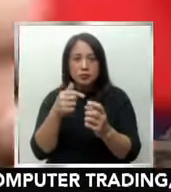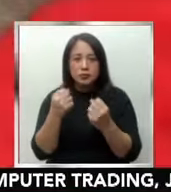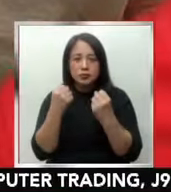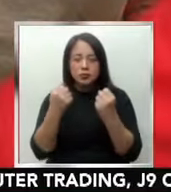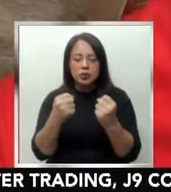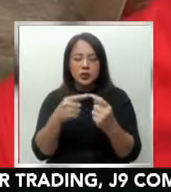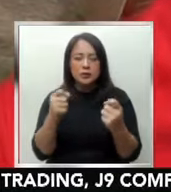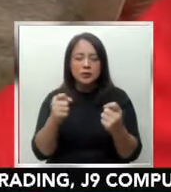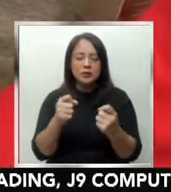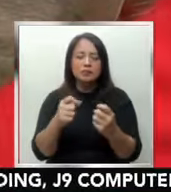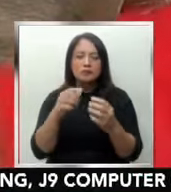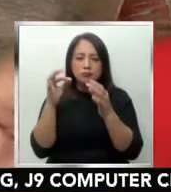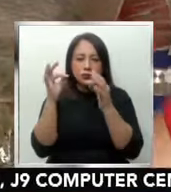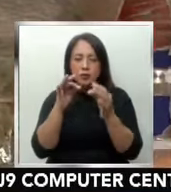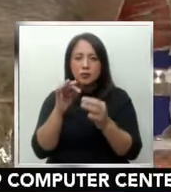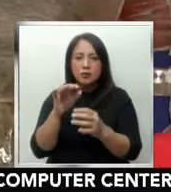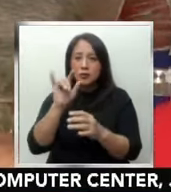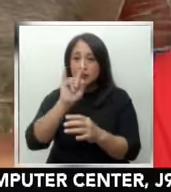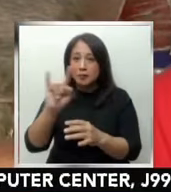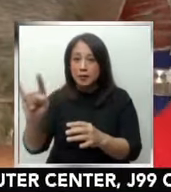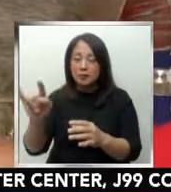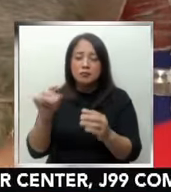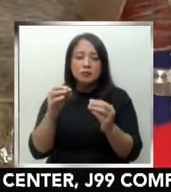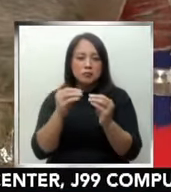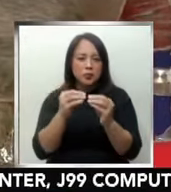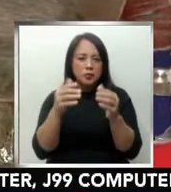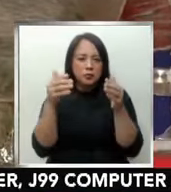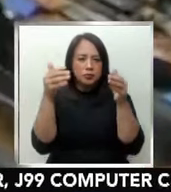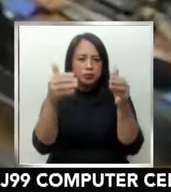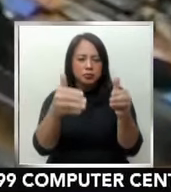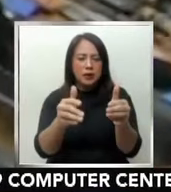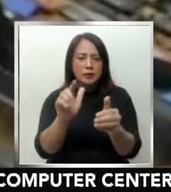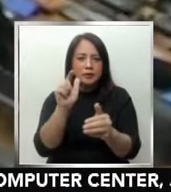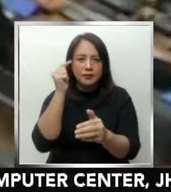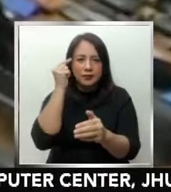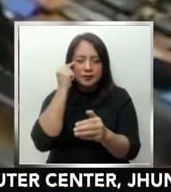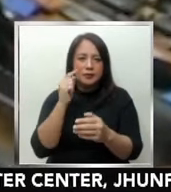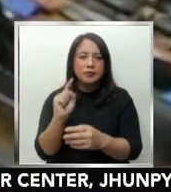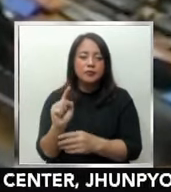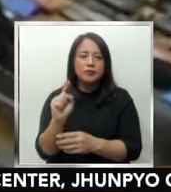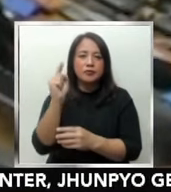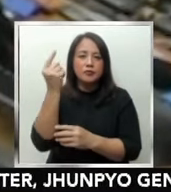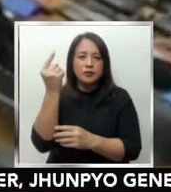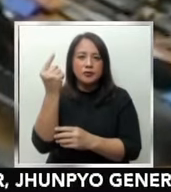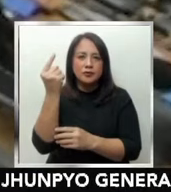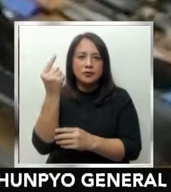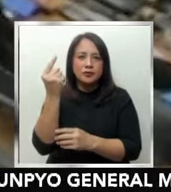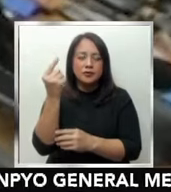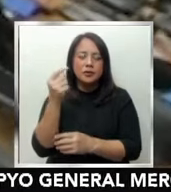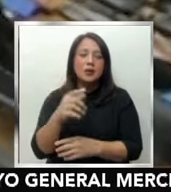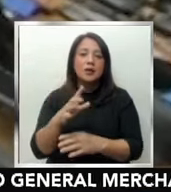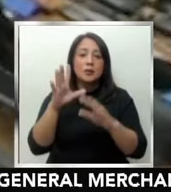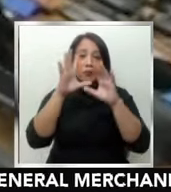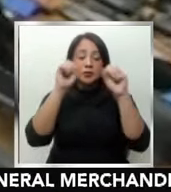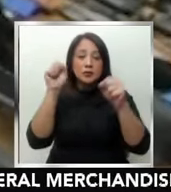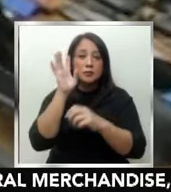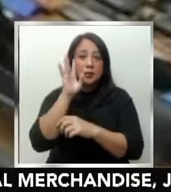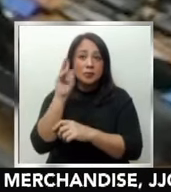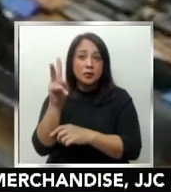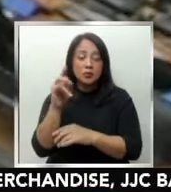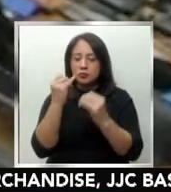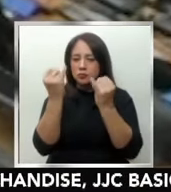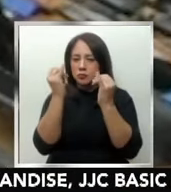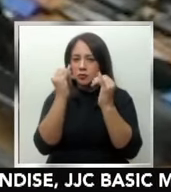campaign may ibang mas tututukan daw ang pamahalaan President fernand Marcos JR has already instructed us to look